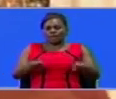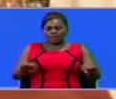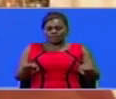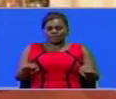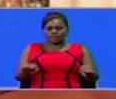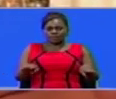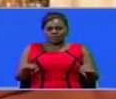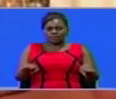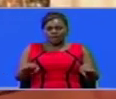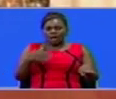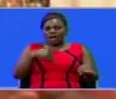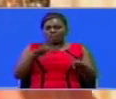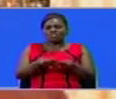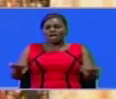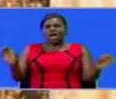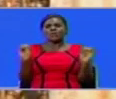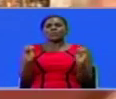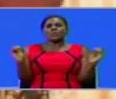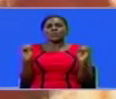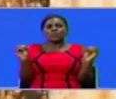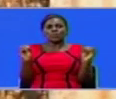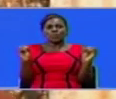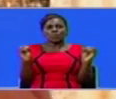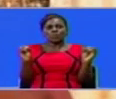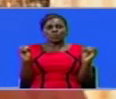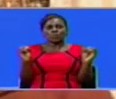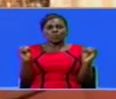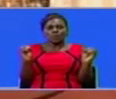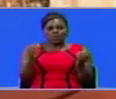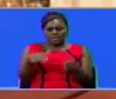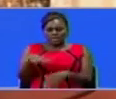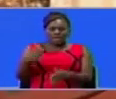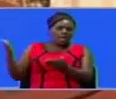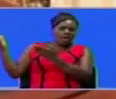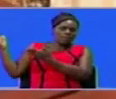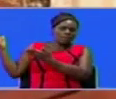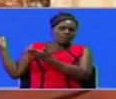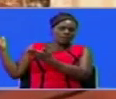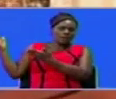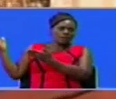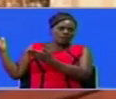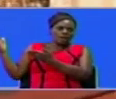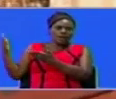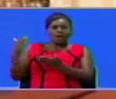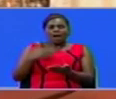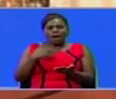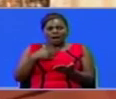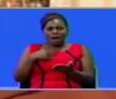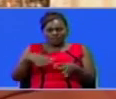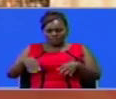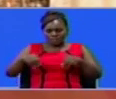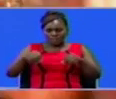hapa. Wengi wana mashamba kwa sababu hata ukiangalia mashamba ya hii sehemu ambayo inaitwa Karuao ni vile tu kuna mission hapa ya